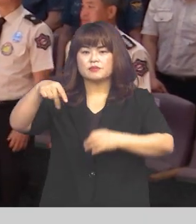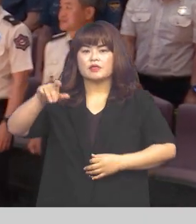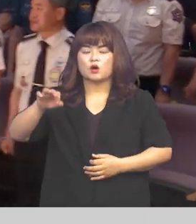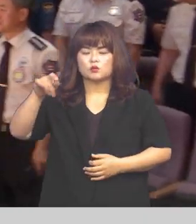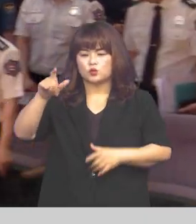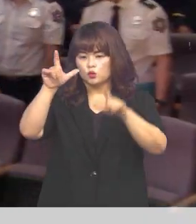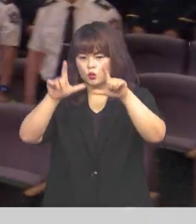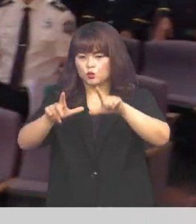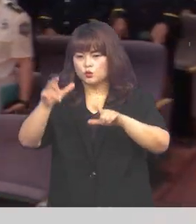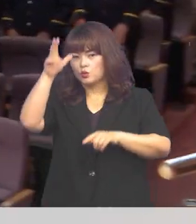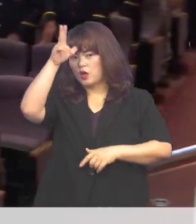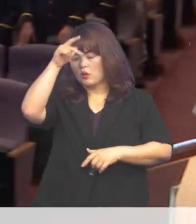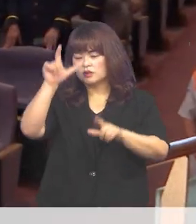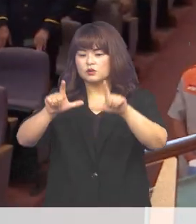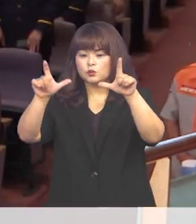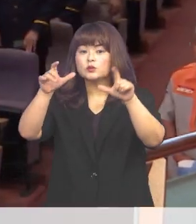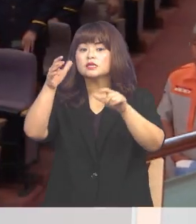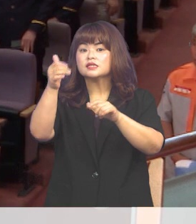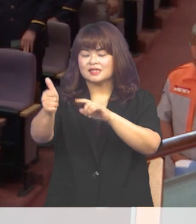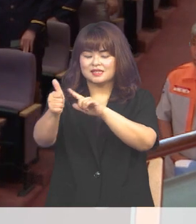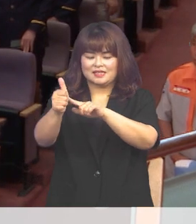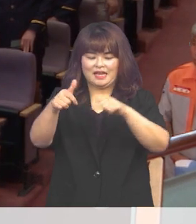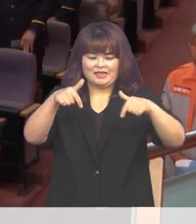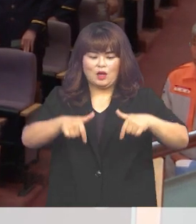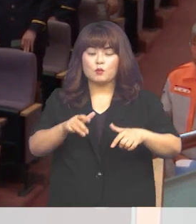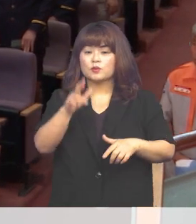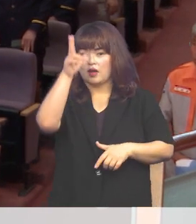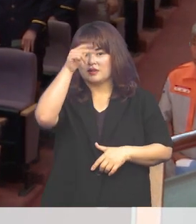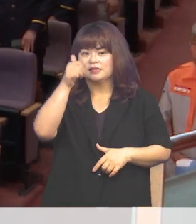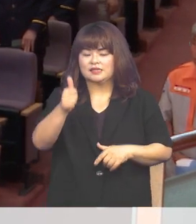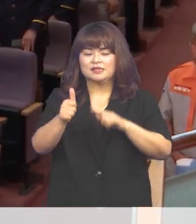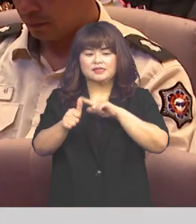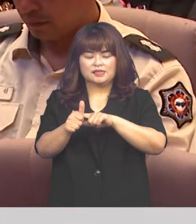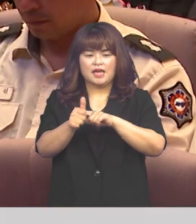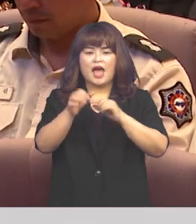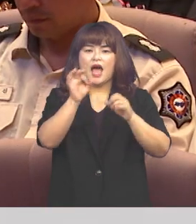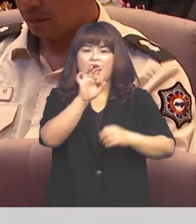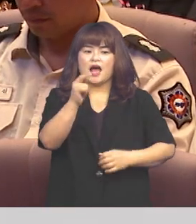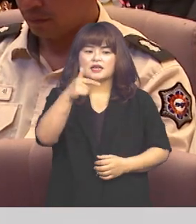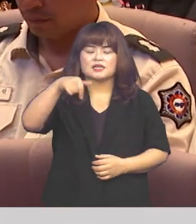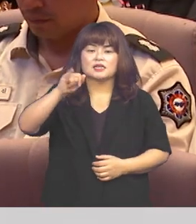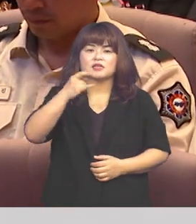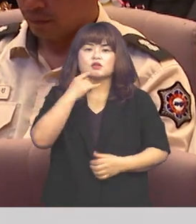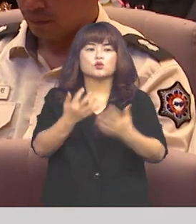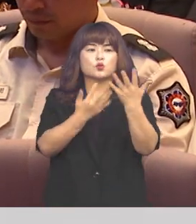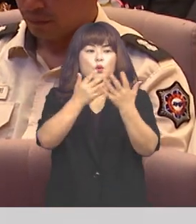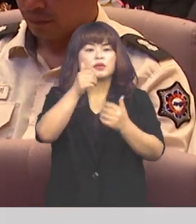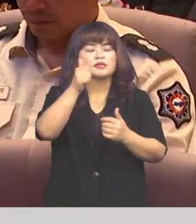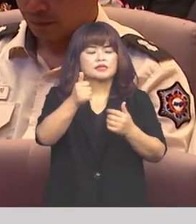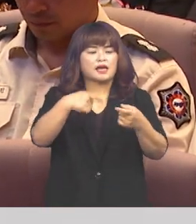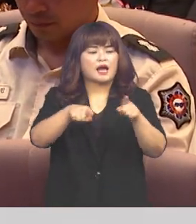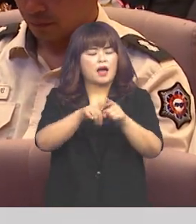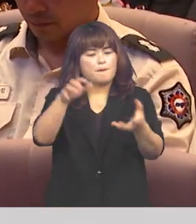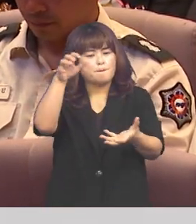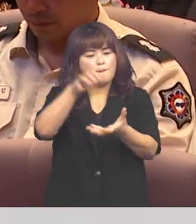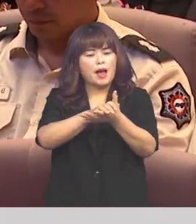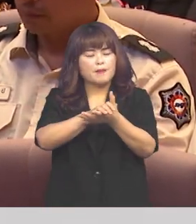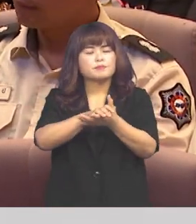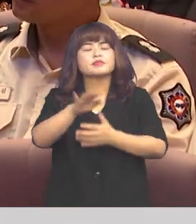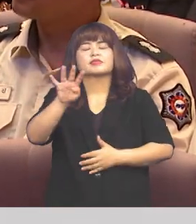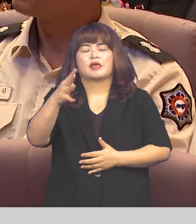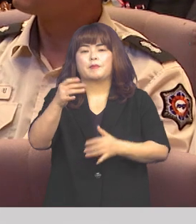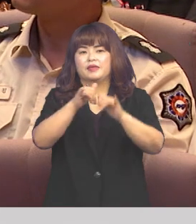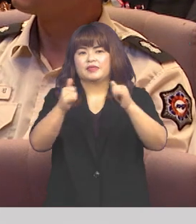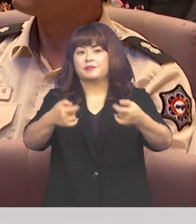김성구 용인동부경찰서장, 김병록 용인서부경찰서장, 안기승 용인소방서장 등 400여 명이